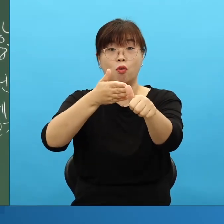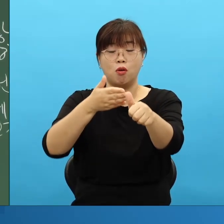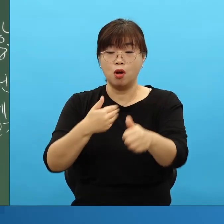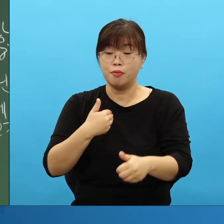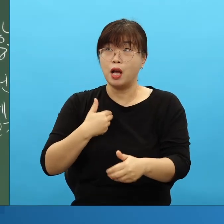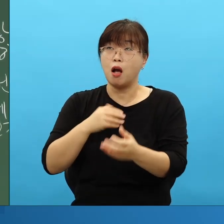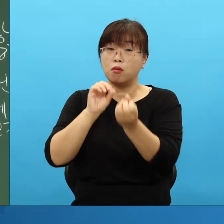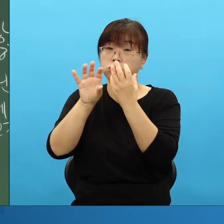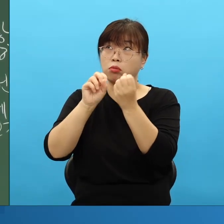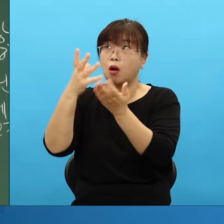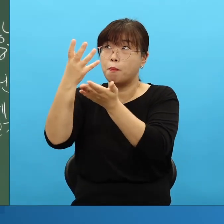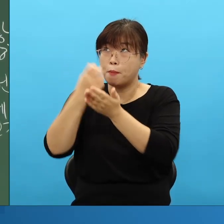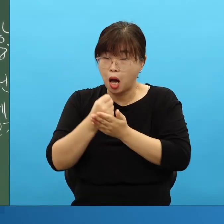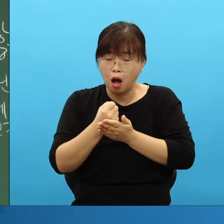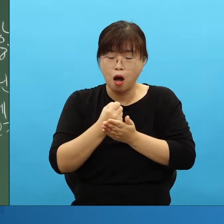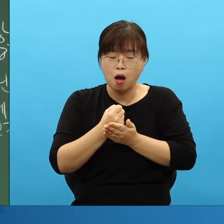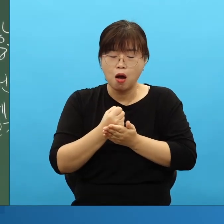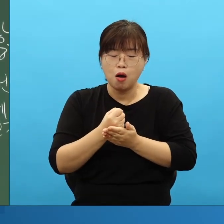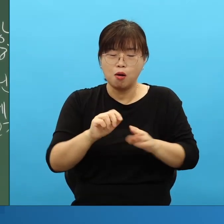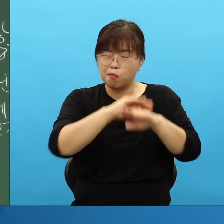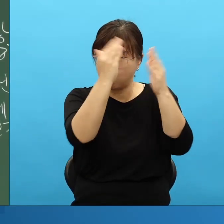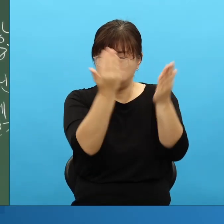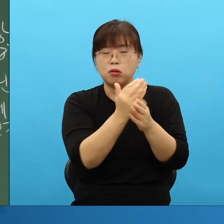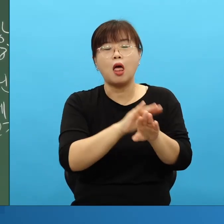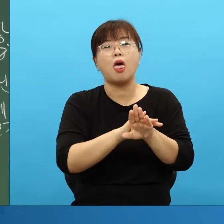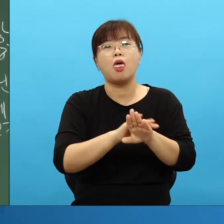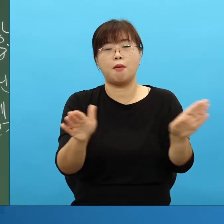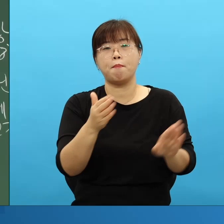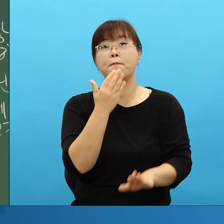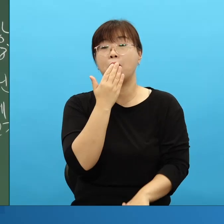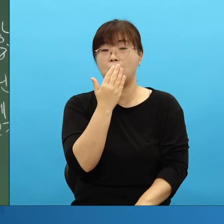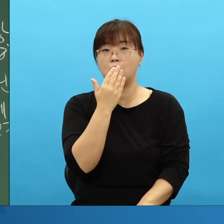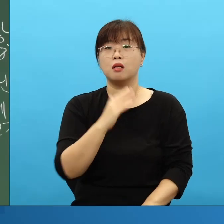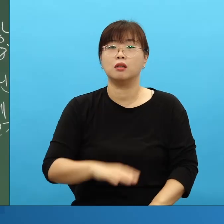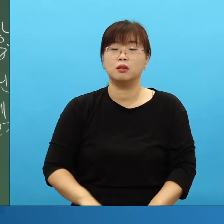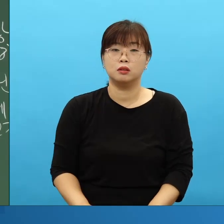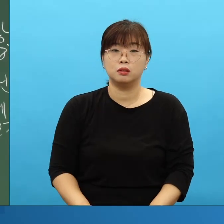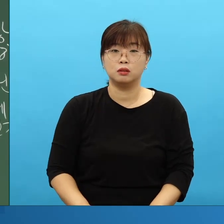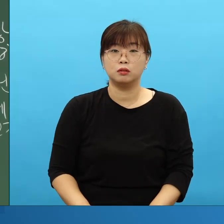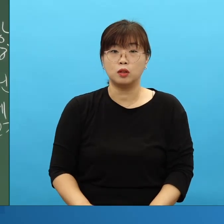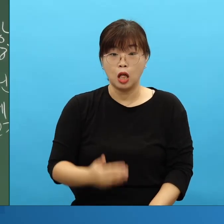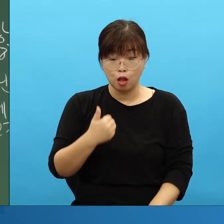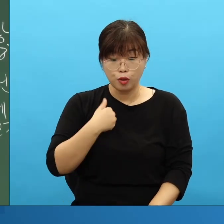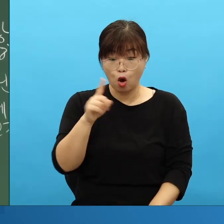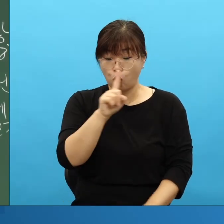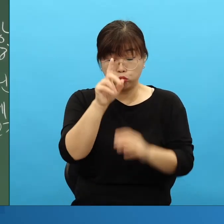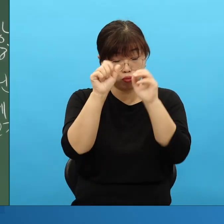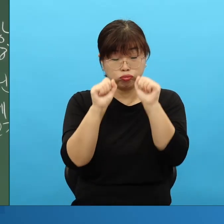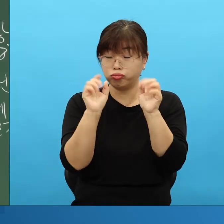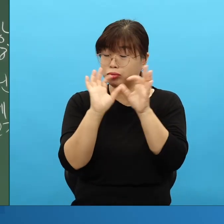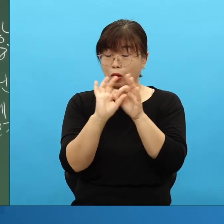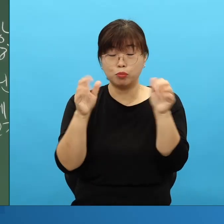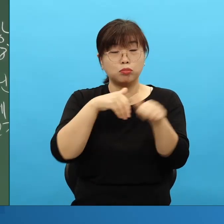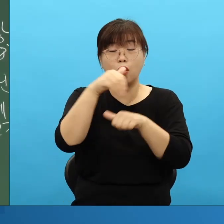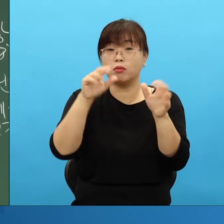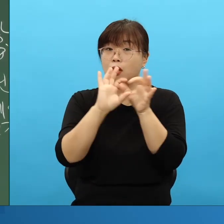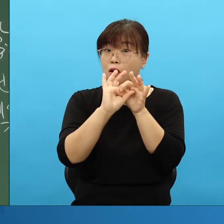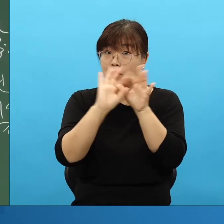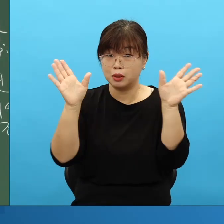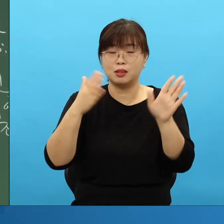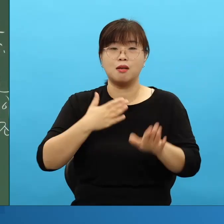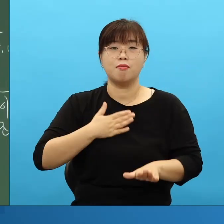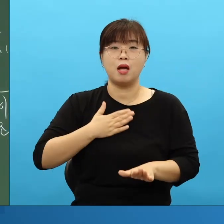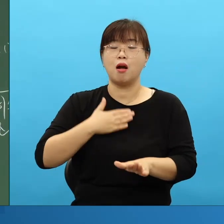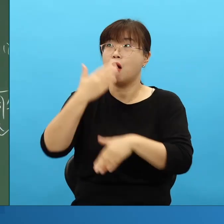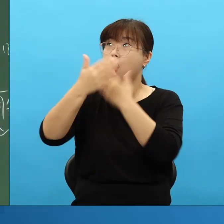있든지 보좌의 능력으로 임하시는 이 성령의 역사를 누리면 여러분 때문에 다른 사람도 삽니다. Wherever you may be, if you